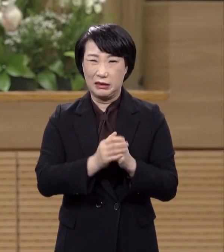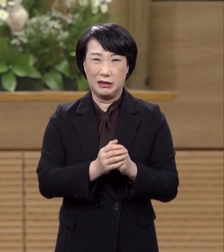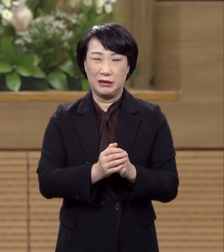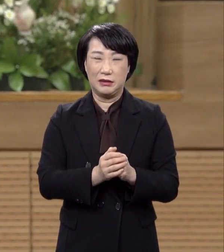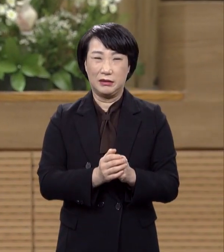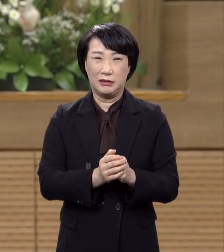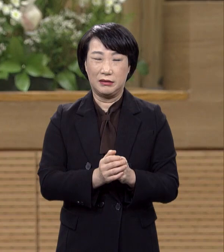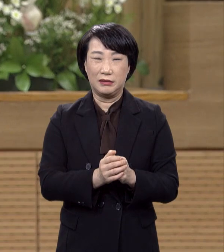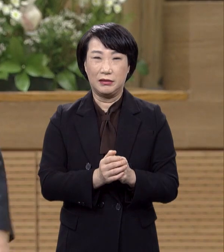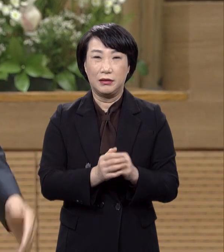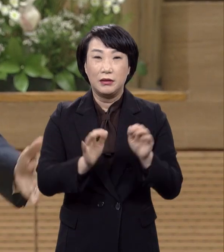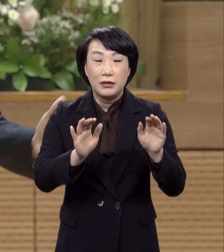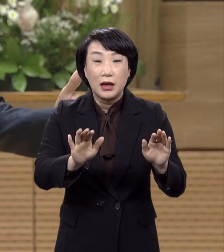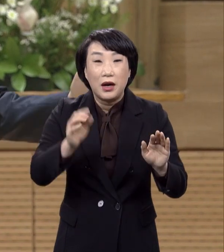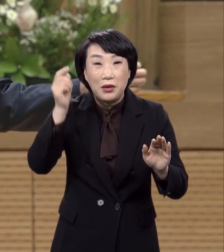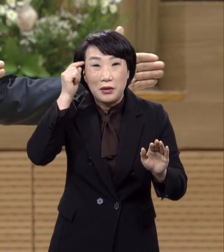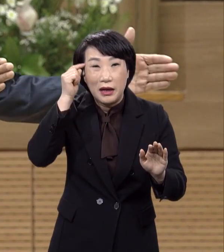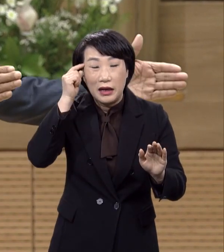왜 그럴까요?